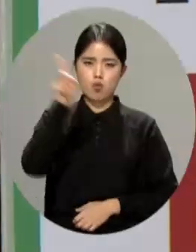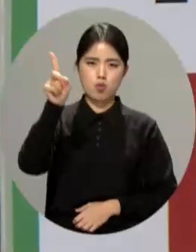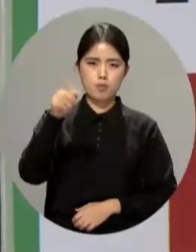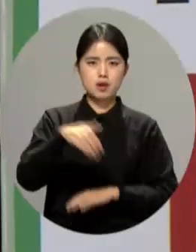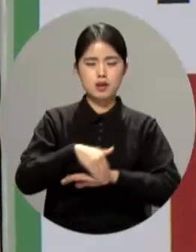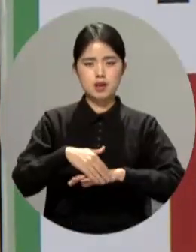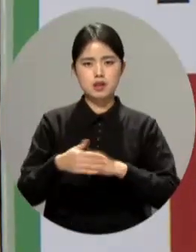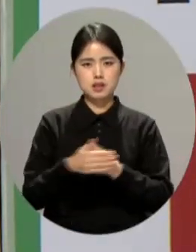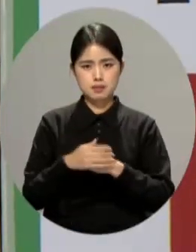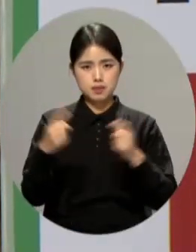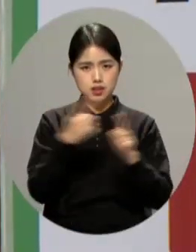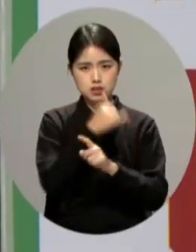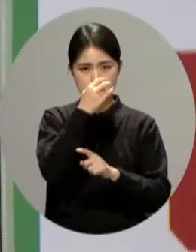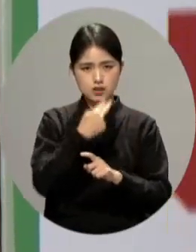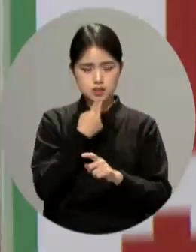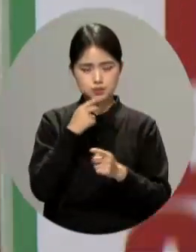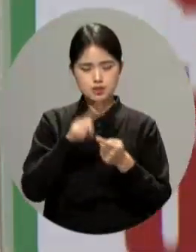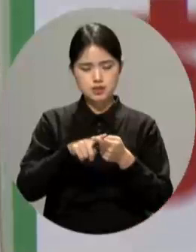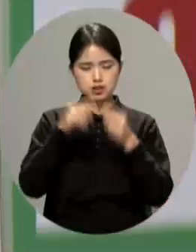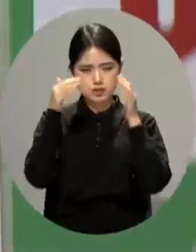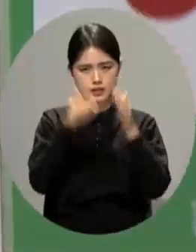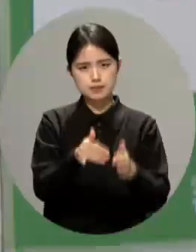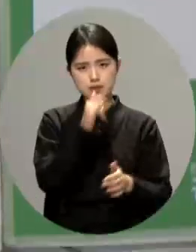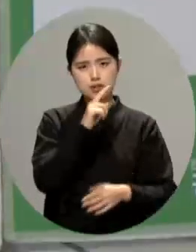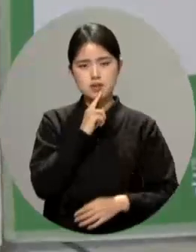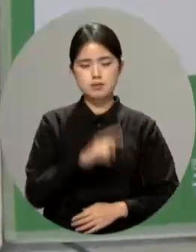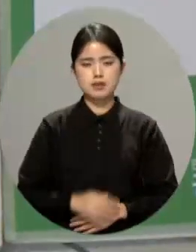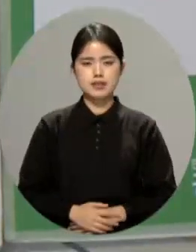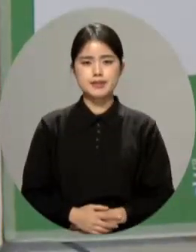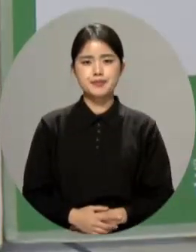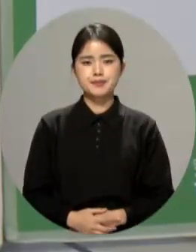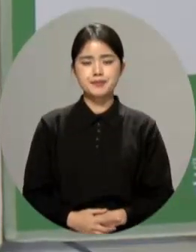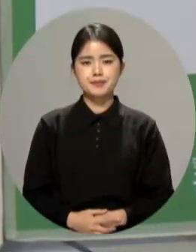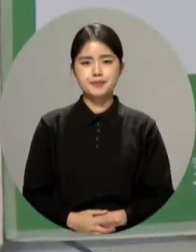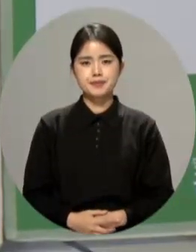개선 여부에 관심이 집중되고 있습니다. MBC 뉴스 이창익입니다.